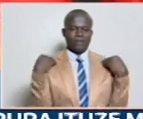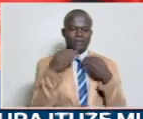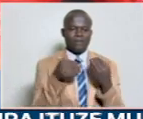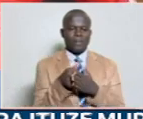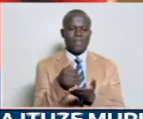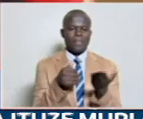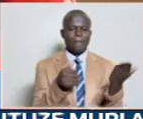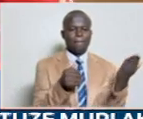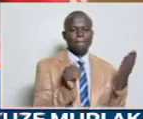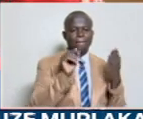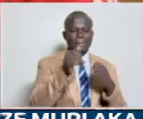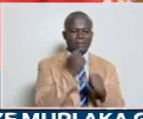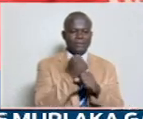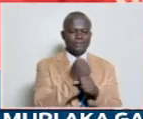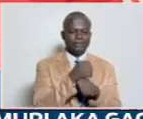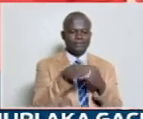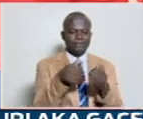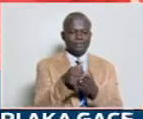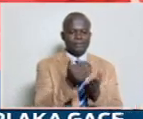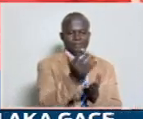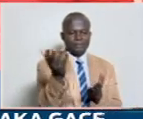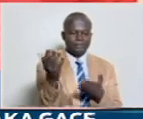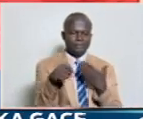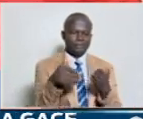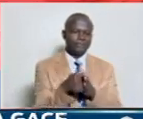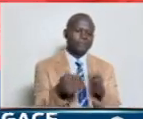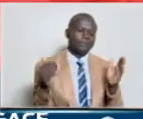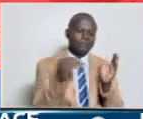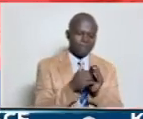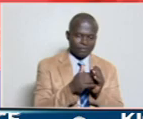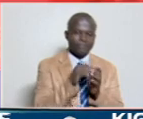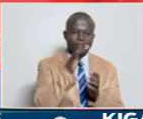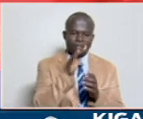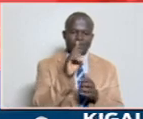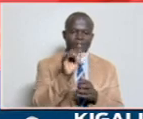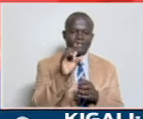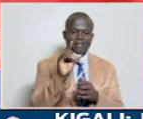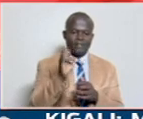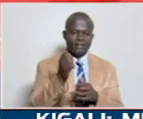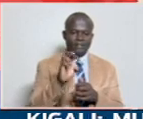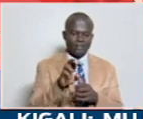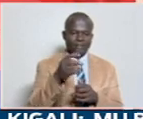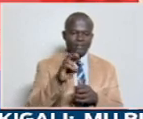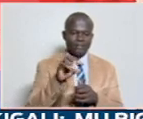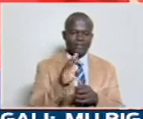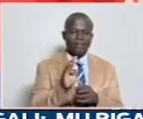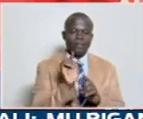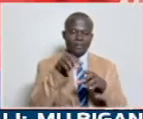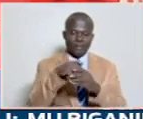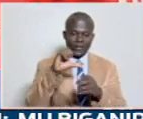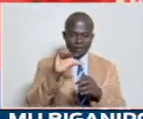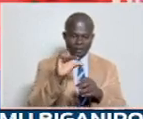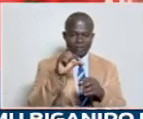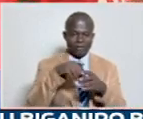ngororamubiri aho barimo kuyikorera aha imbere yacu, ndetse bakaba banategereje ko Didier Drogba warunyarukiye gato muri hoteli kugira ngo